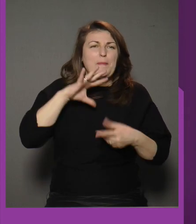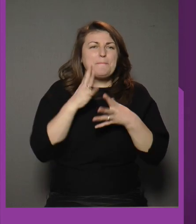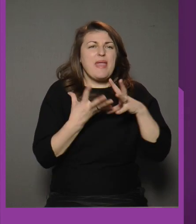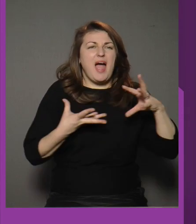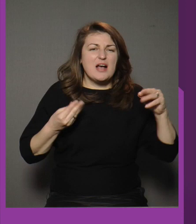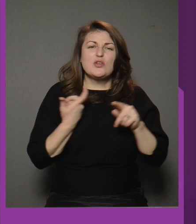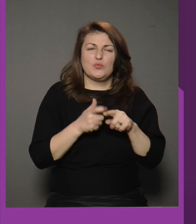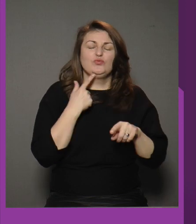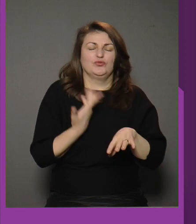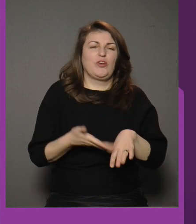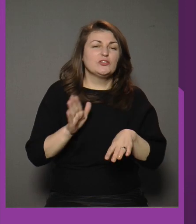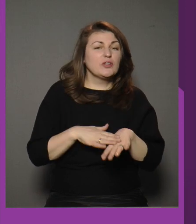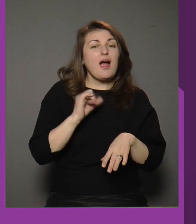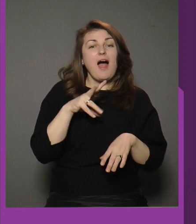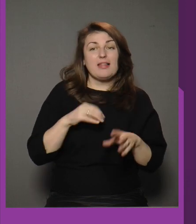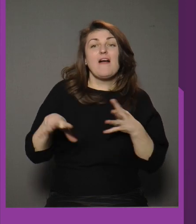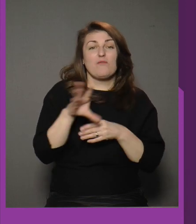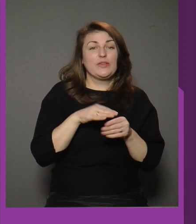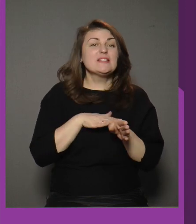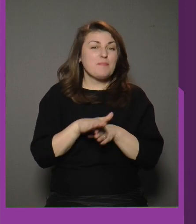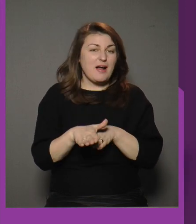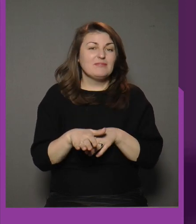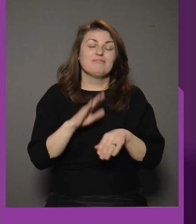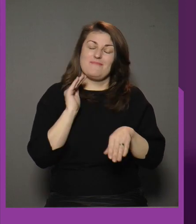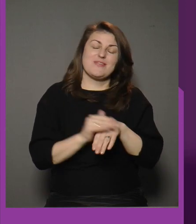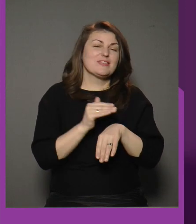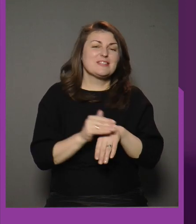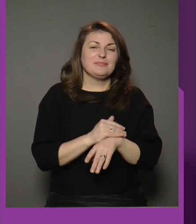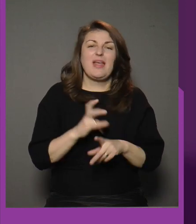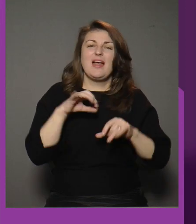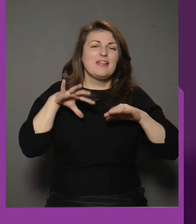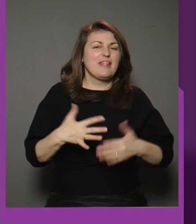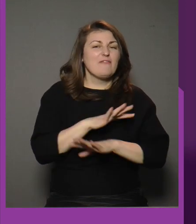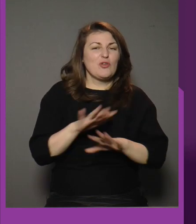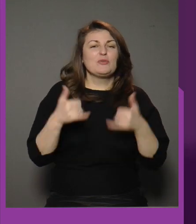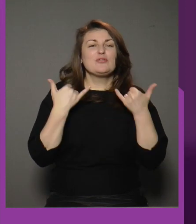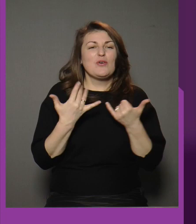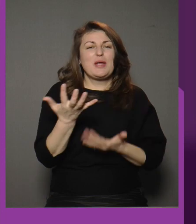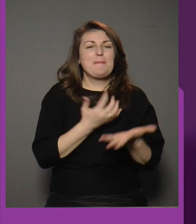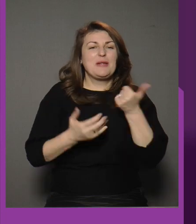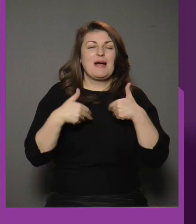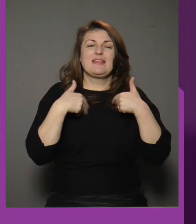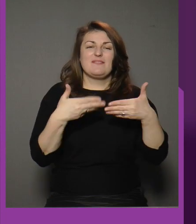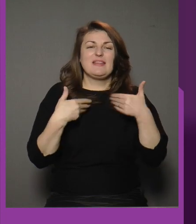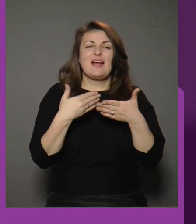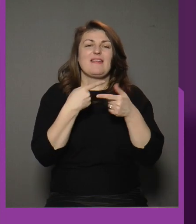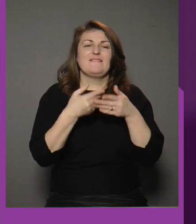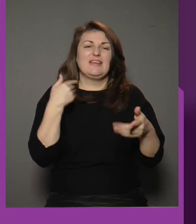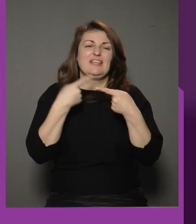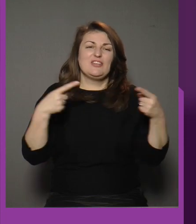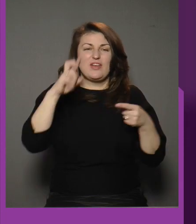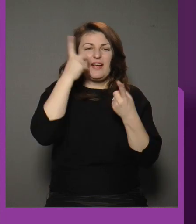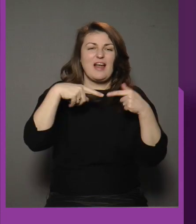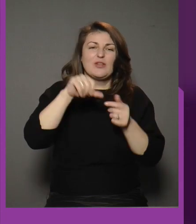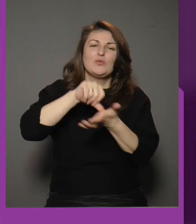дуже важке, але вони справилися, молодці. Не втомлюється сьогодні приймати вітання від інших країн-учасників